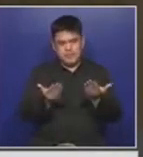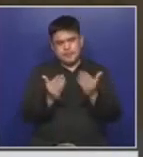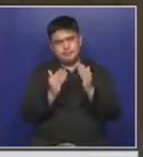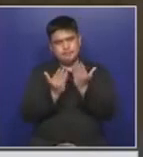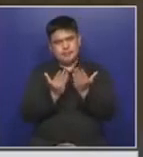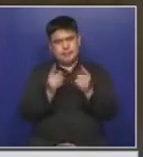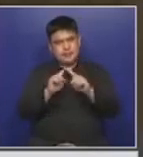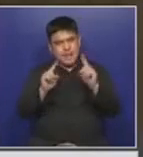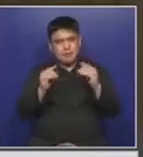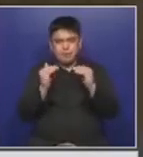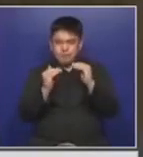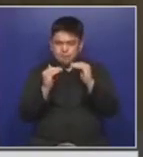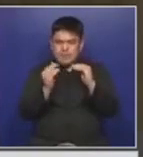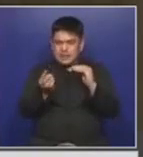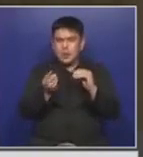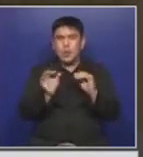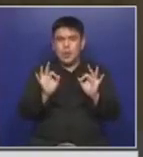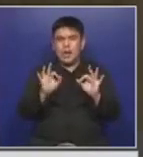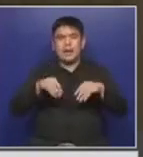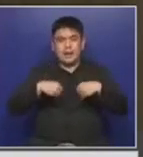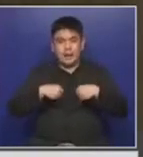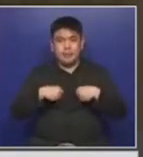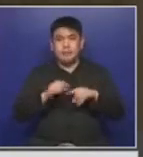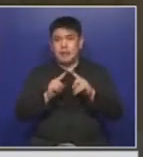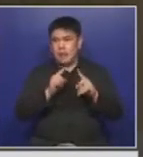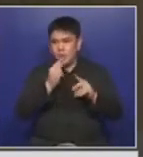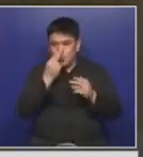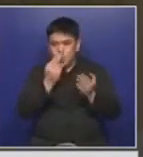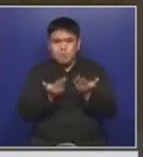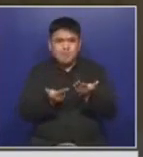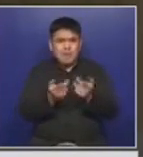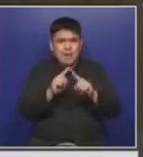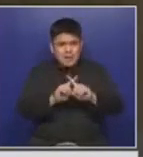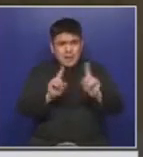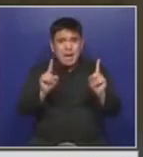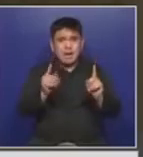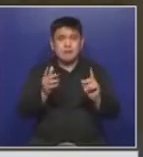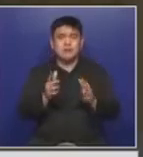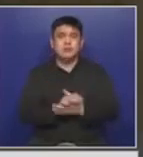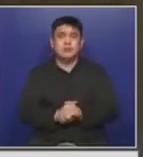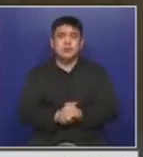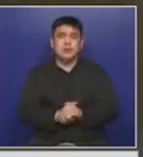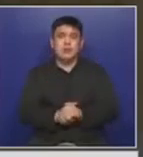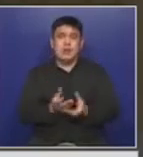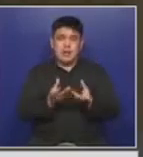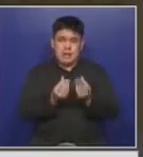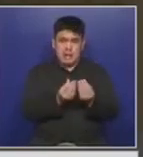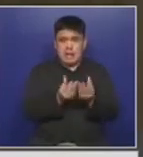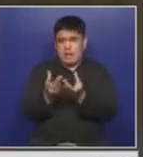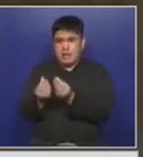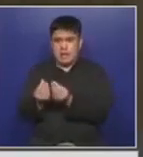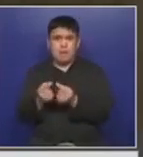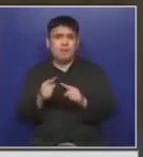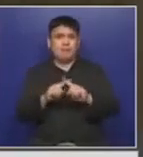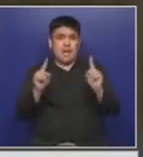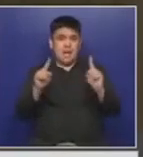ป็นไรนะครับก็คงจะรับได้แต่สิ่งที่เกิดขึ้นนะครับตัวเลขต่างกันลิบลับนะครับ